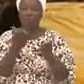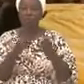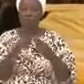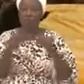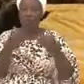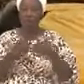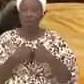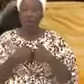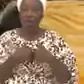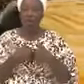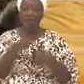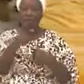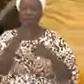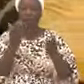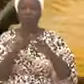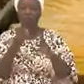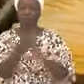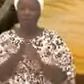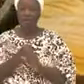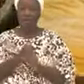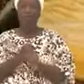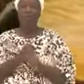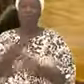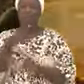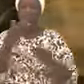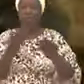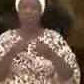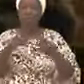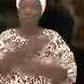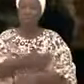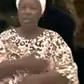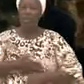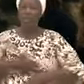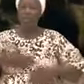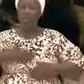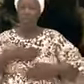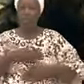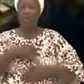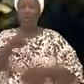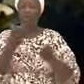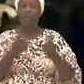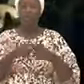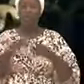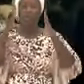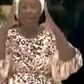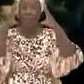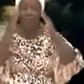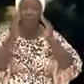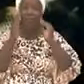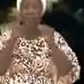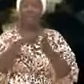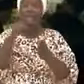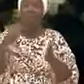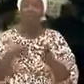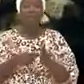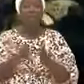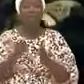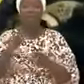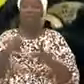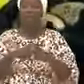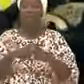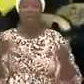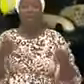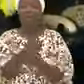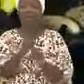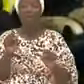tu veux recevoir qui me jouir tu veut expérimenter ceci grâce à